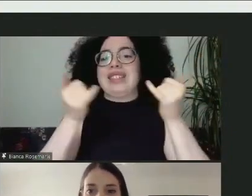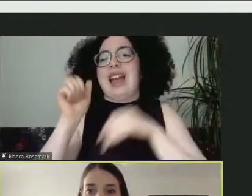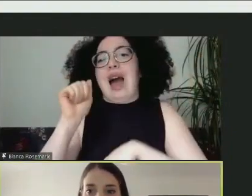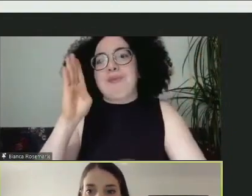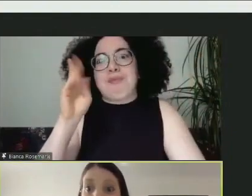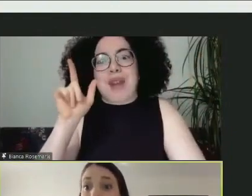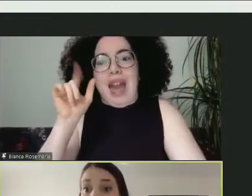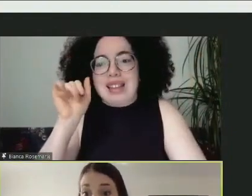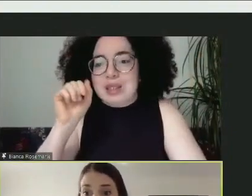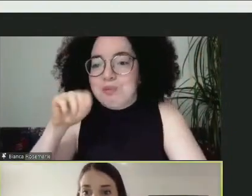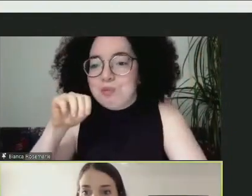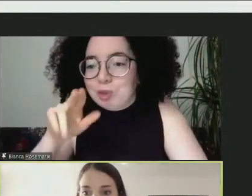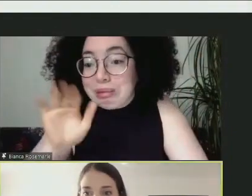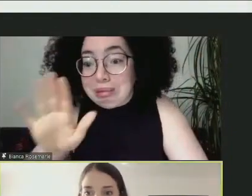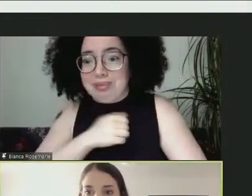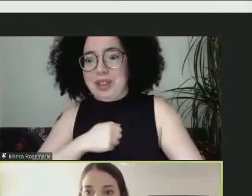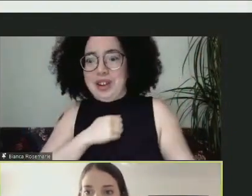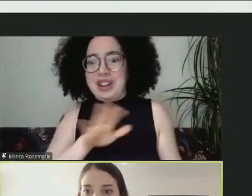So.